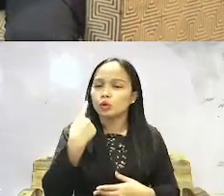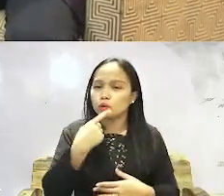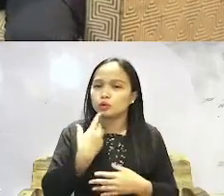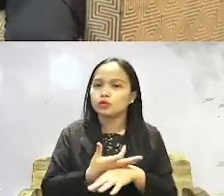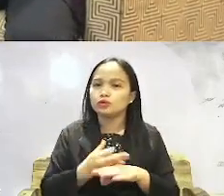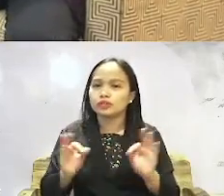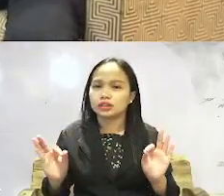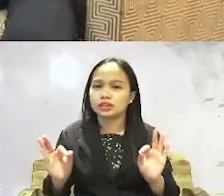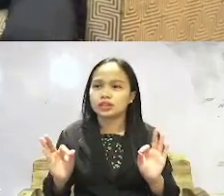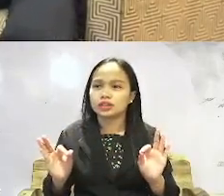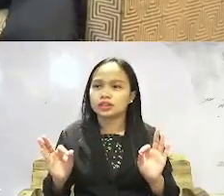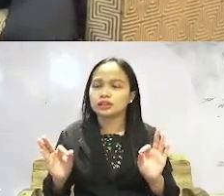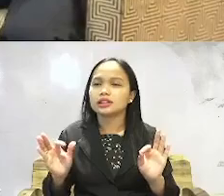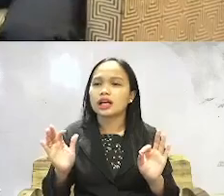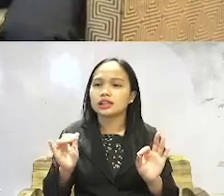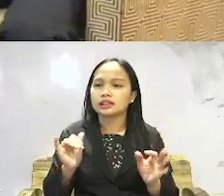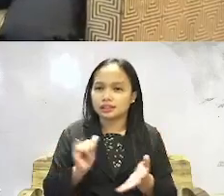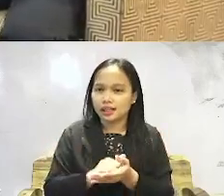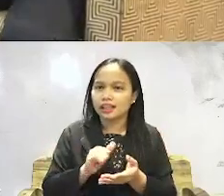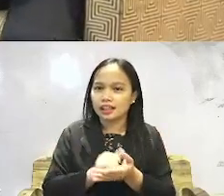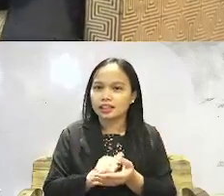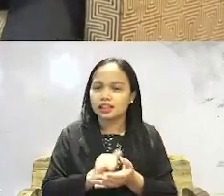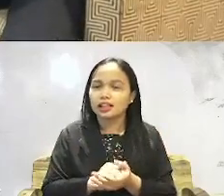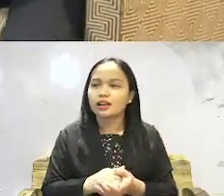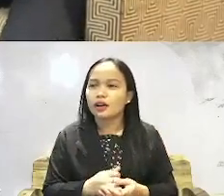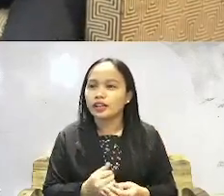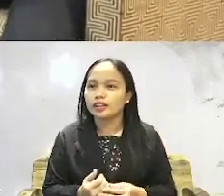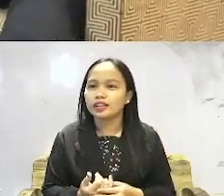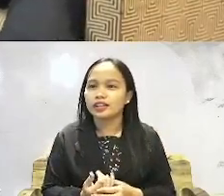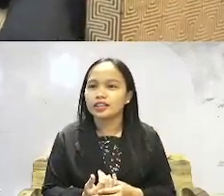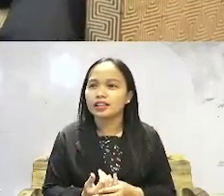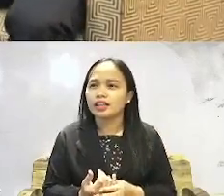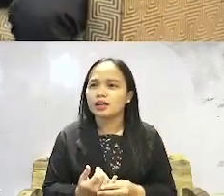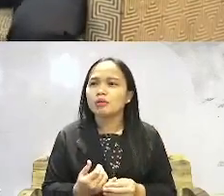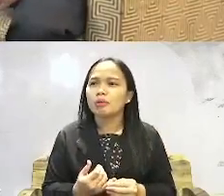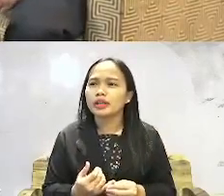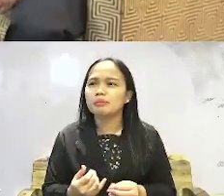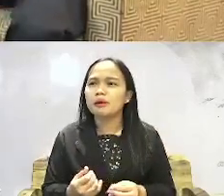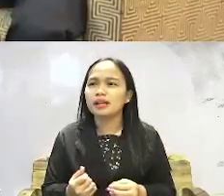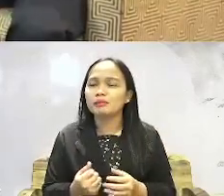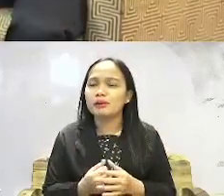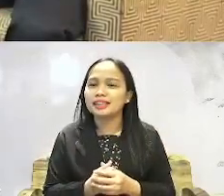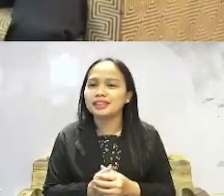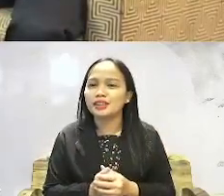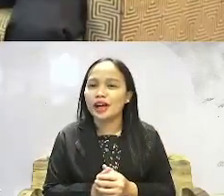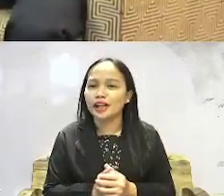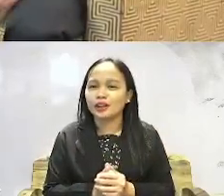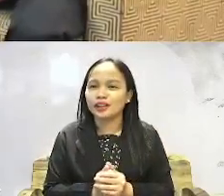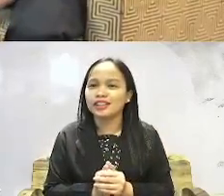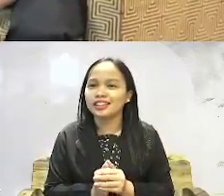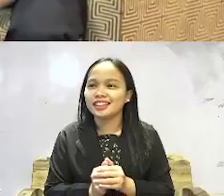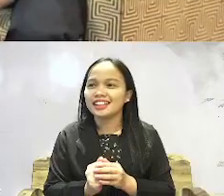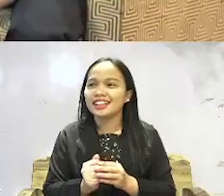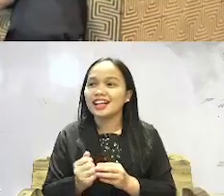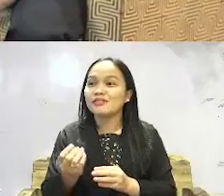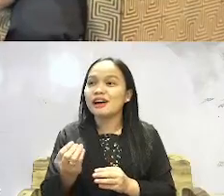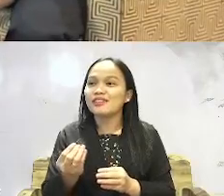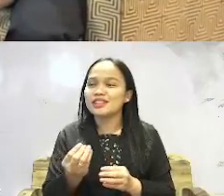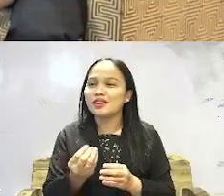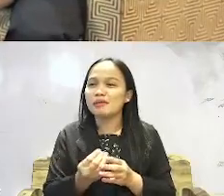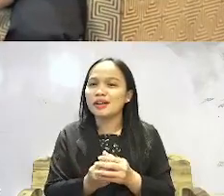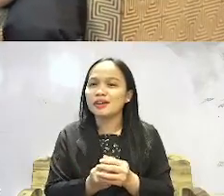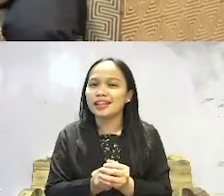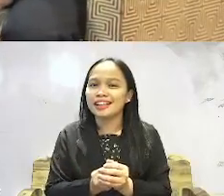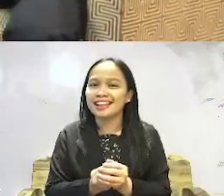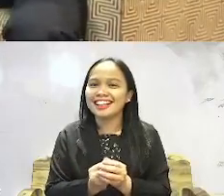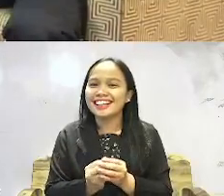mapapiansahan. Yan. Ayan ang magandang abangan. May mga napiansahan na. Yes. May mga napiansahan na. Wag